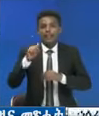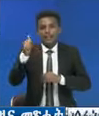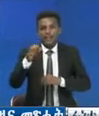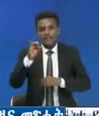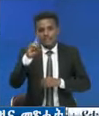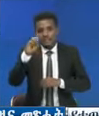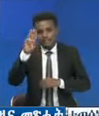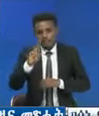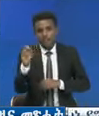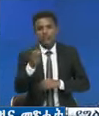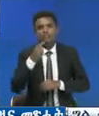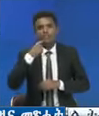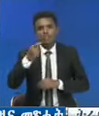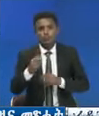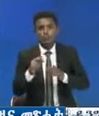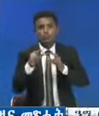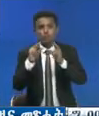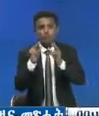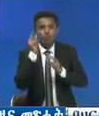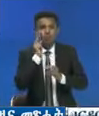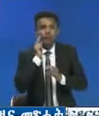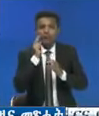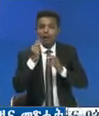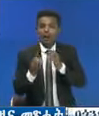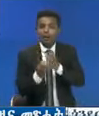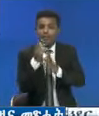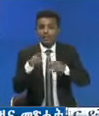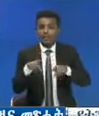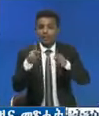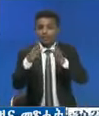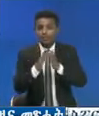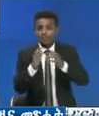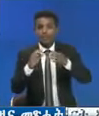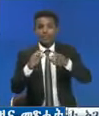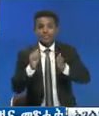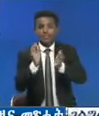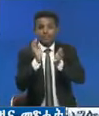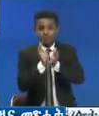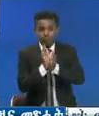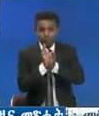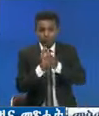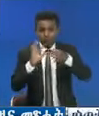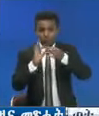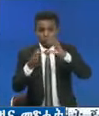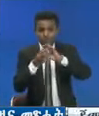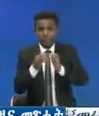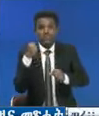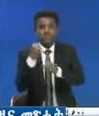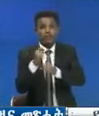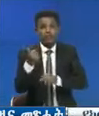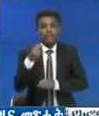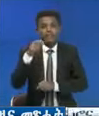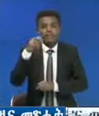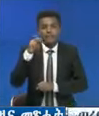ቡና አምራች አርሶ አደሮችን በማህበር በማደራጀትና የገበያ ትስስር በመፍጠር ለማዕከላዊ ገበያ እንዲያቀርቡ እየሰራ መሆኑን የደብረ ኤልያስ